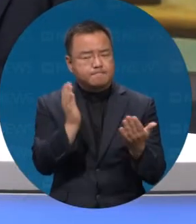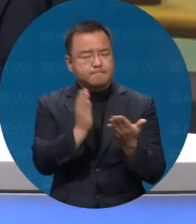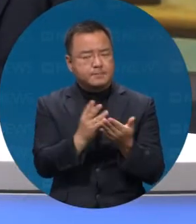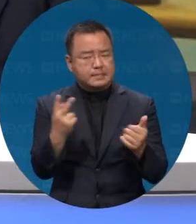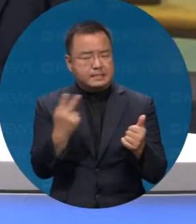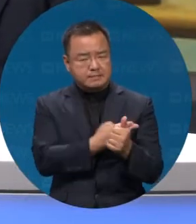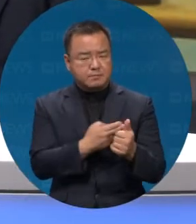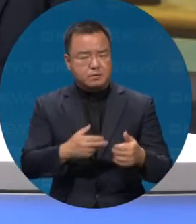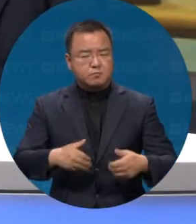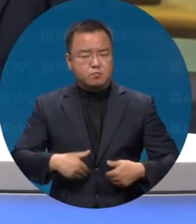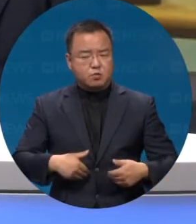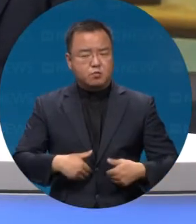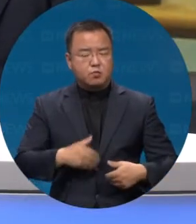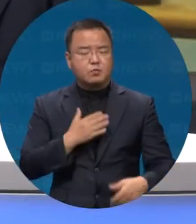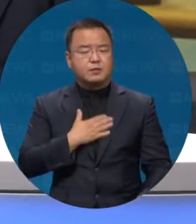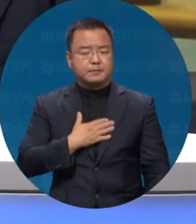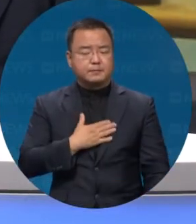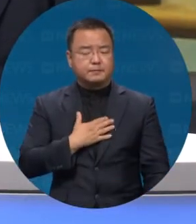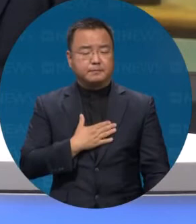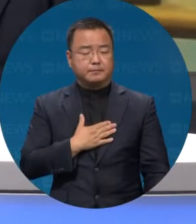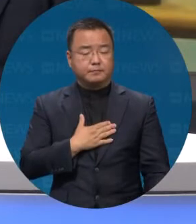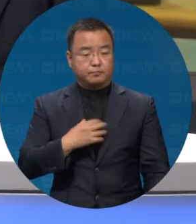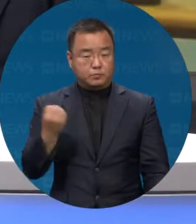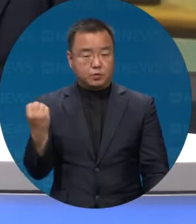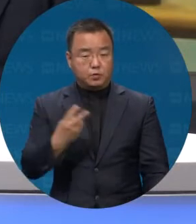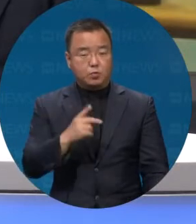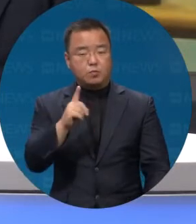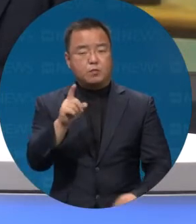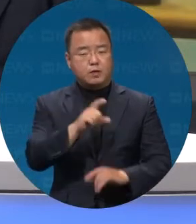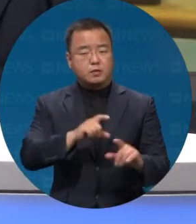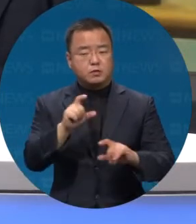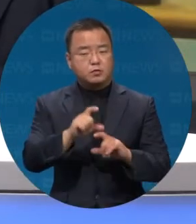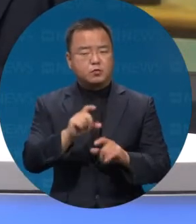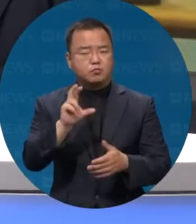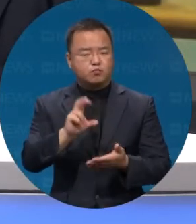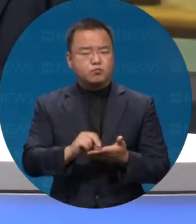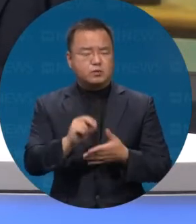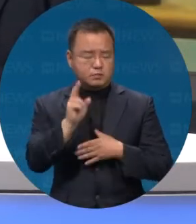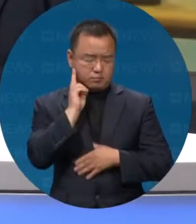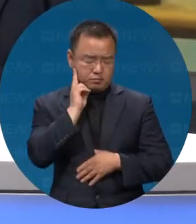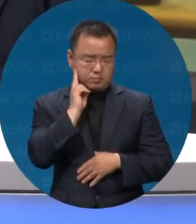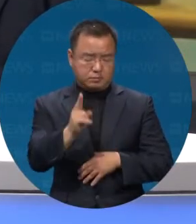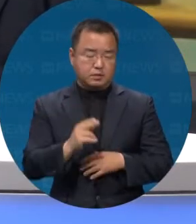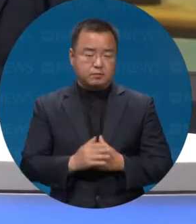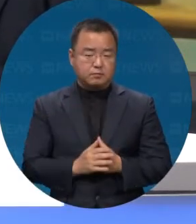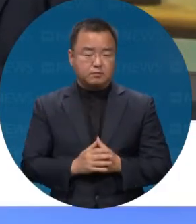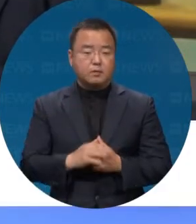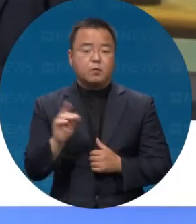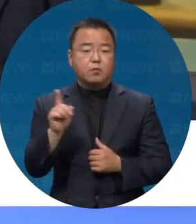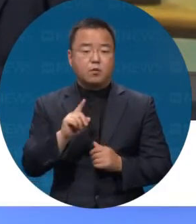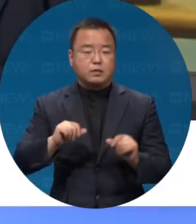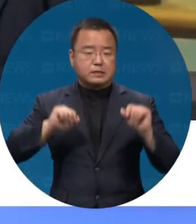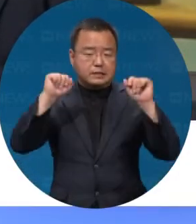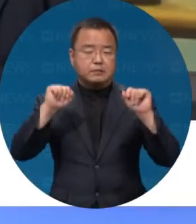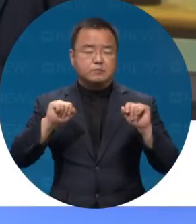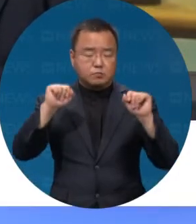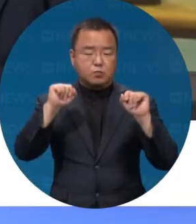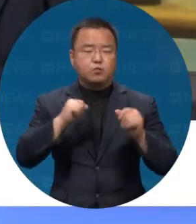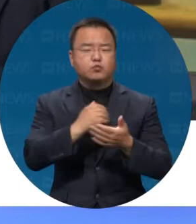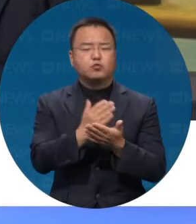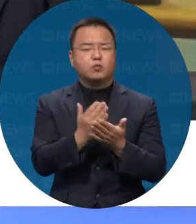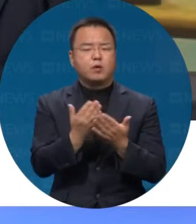꼭 필요해 보입니다 자 이와 함께 또 한 가지 심각한 문제가 있죠 계속해서 대두가 되고 있는 스포츠 폭